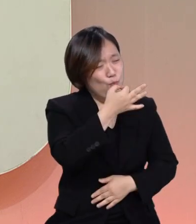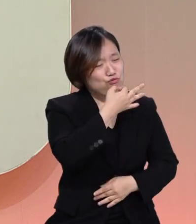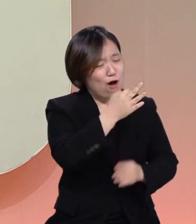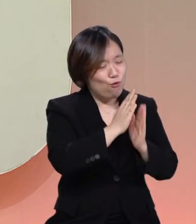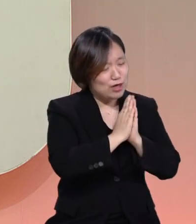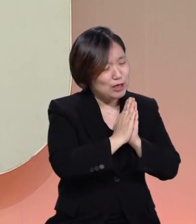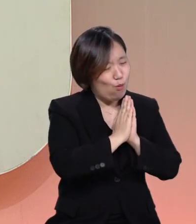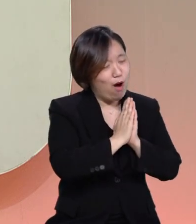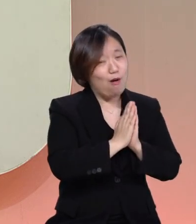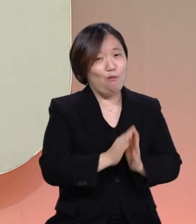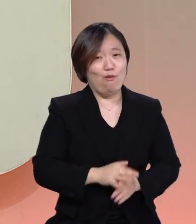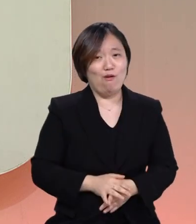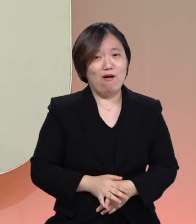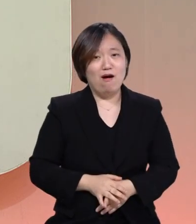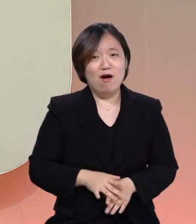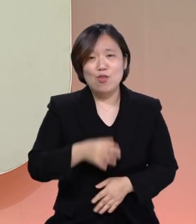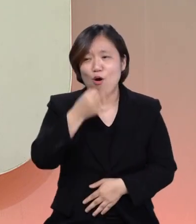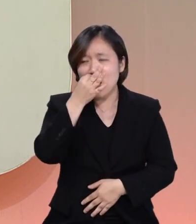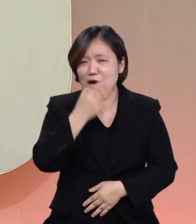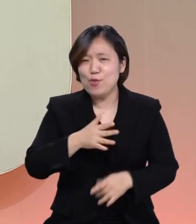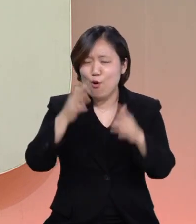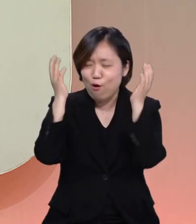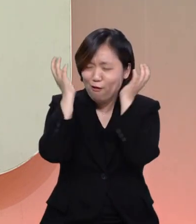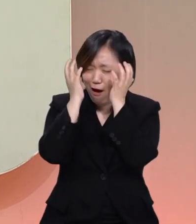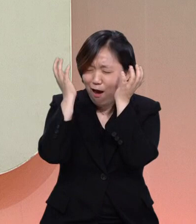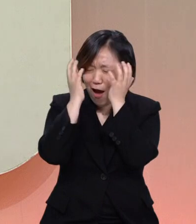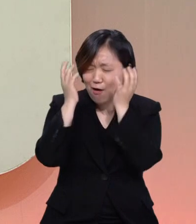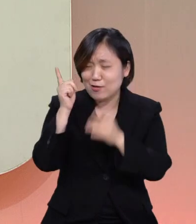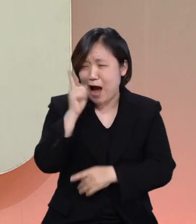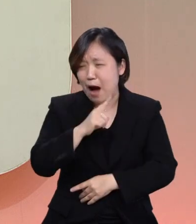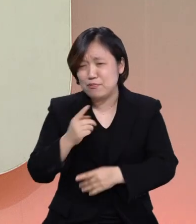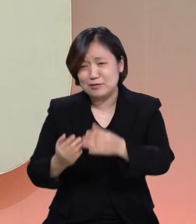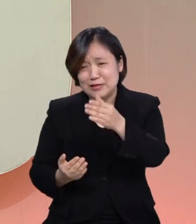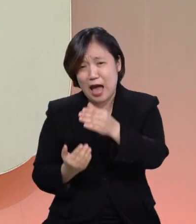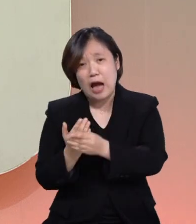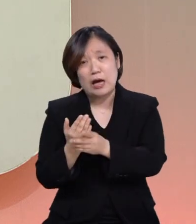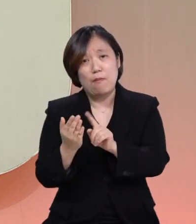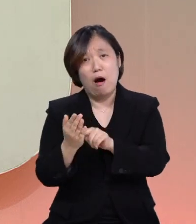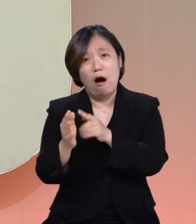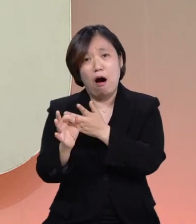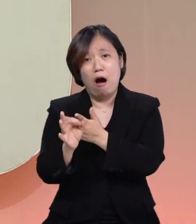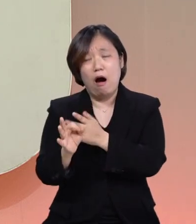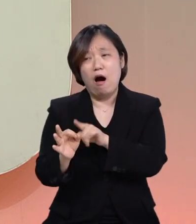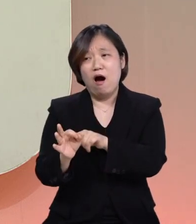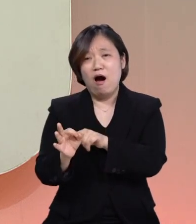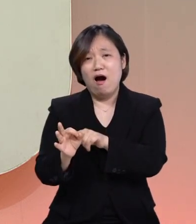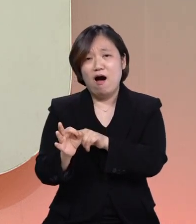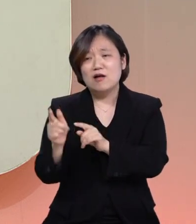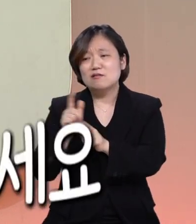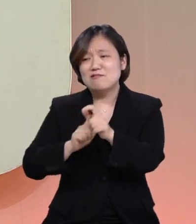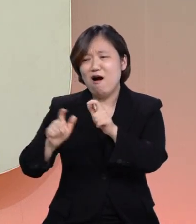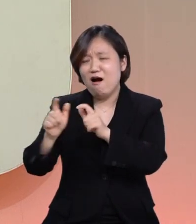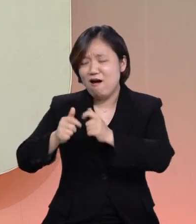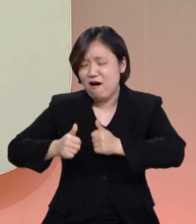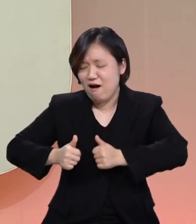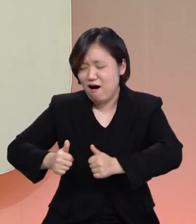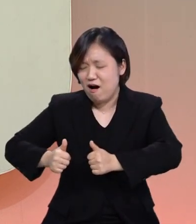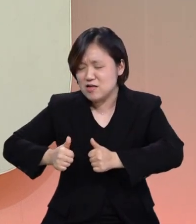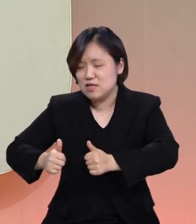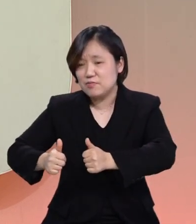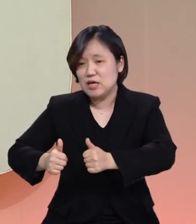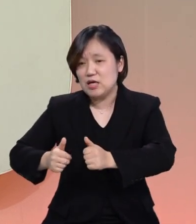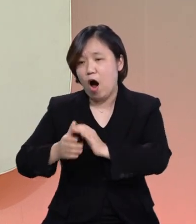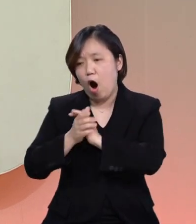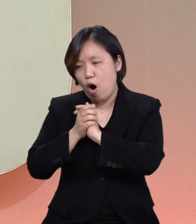기도하시고 힘들고 괴로운 일이 생기면 힘들고 괴로운 일이 생겼기 때문에 더욱더